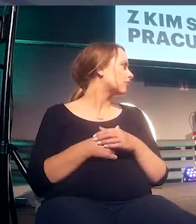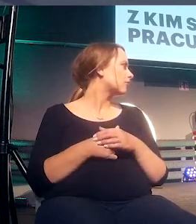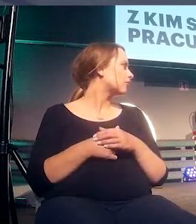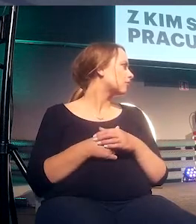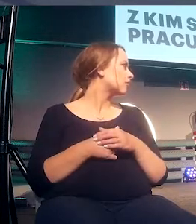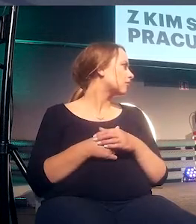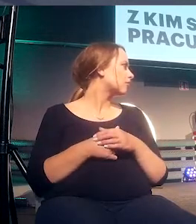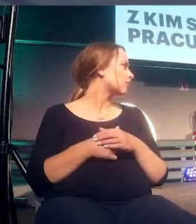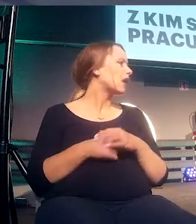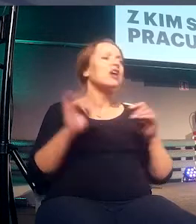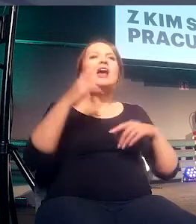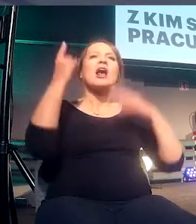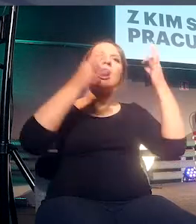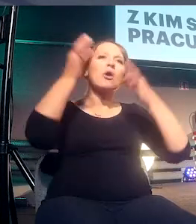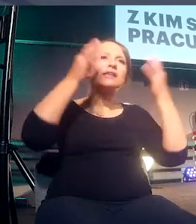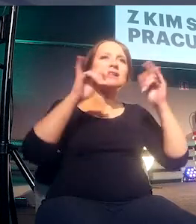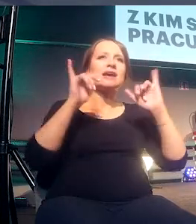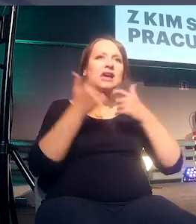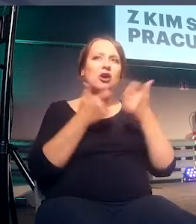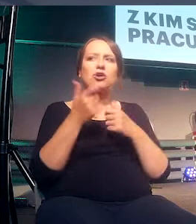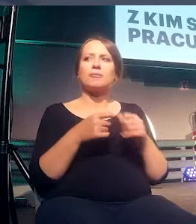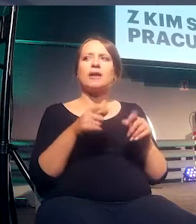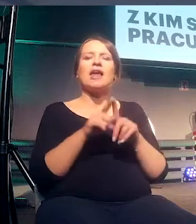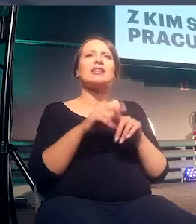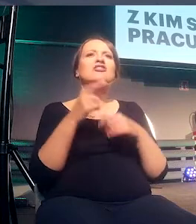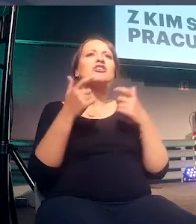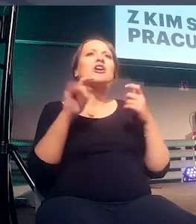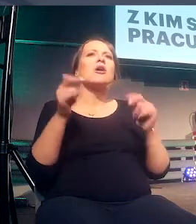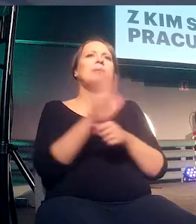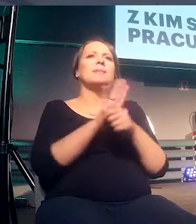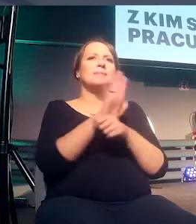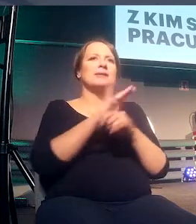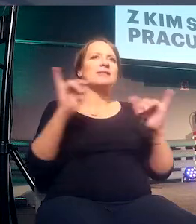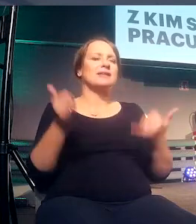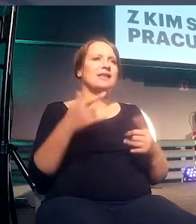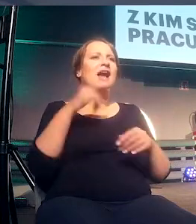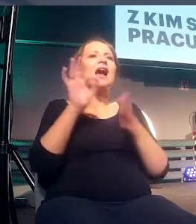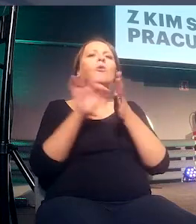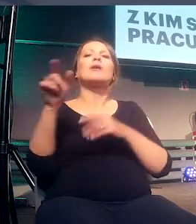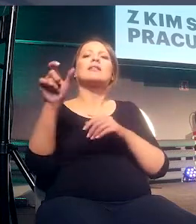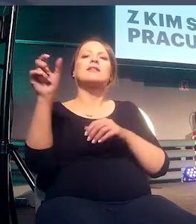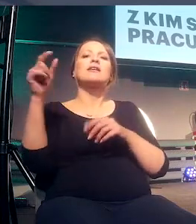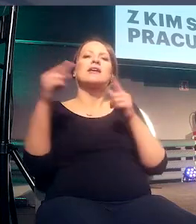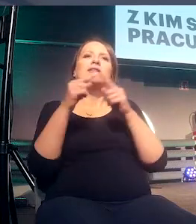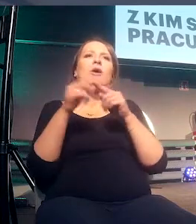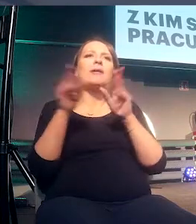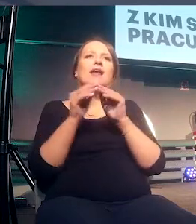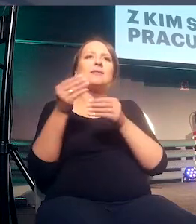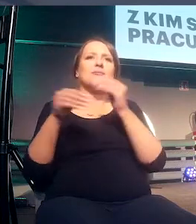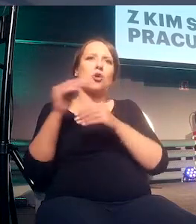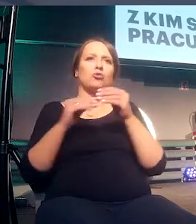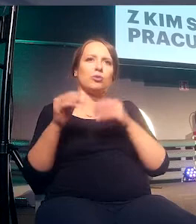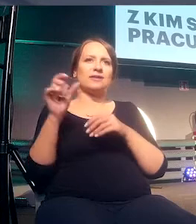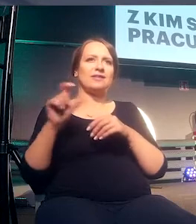rozwiązania dotyczące logistyki, ludzie, którzy tworzą strategię biznesową dla danego produktu cyfrowego, ludzie, którzy odpowiadają